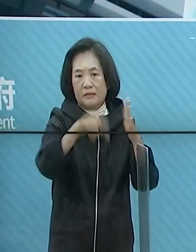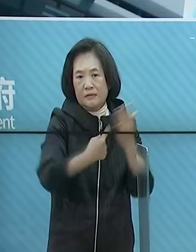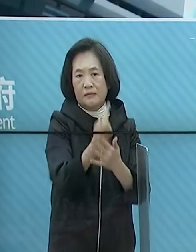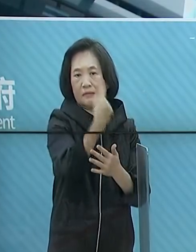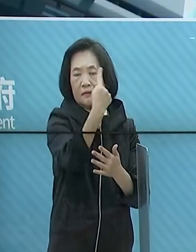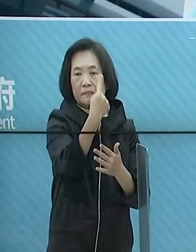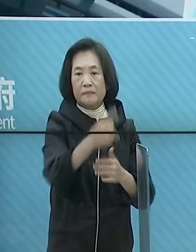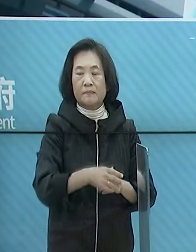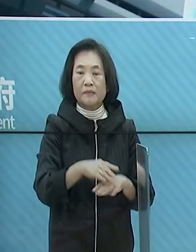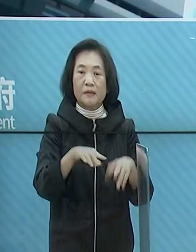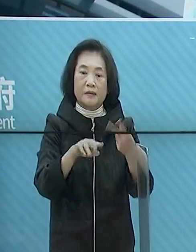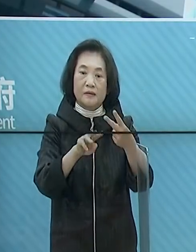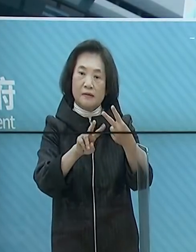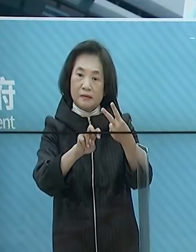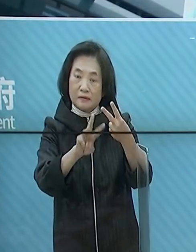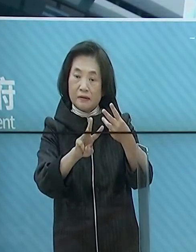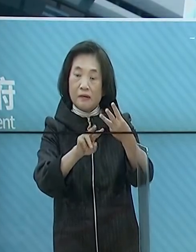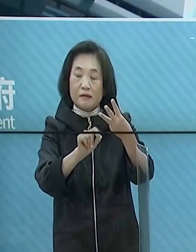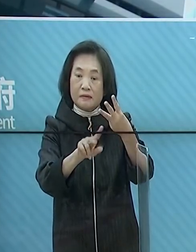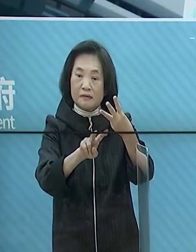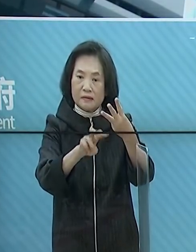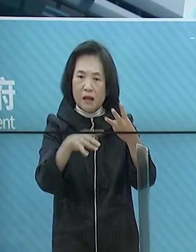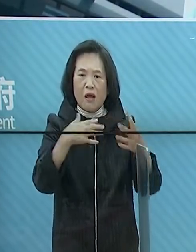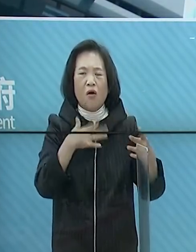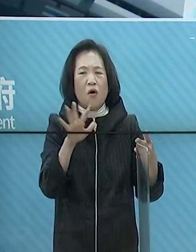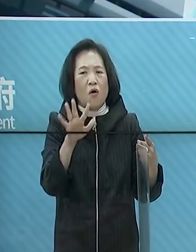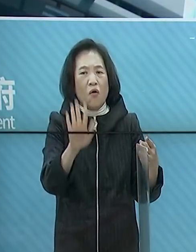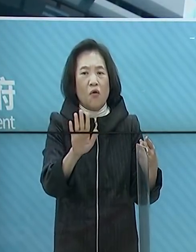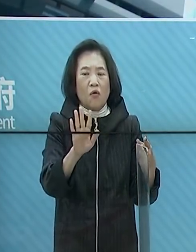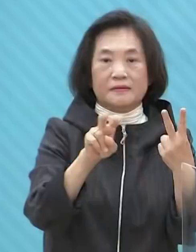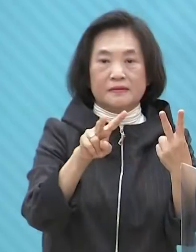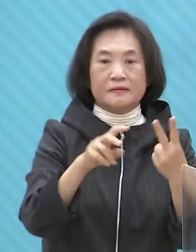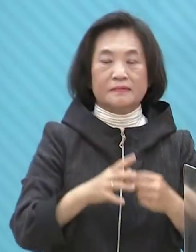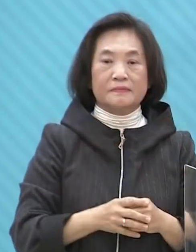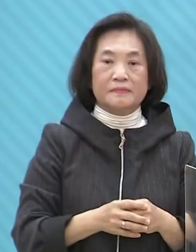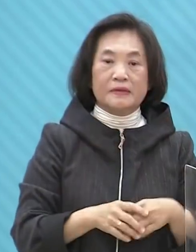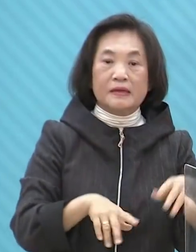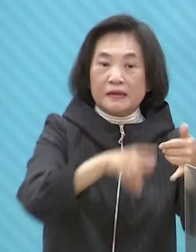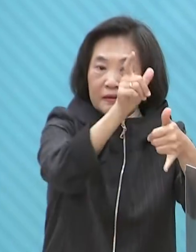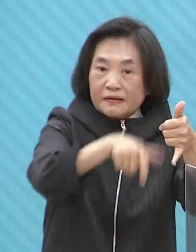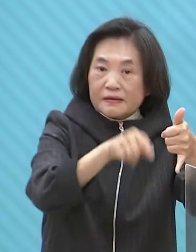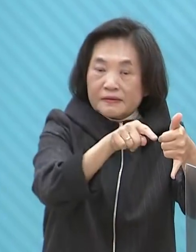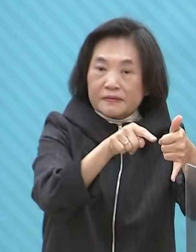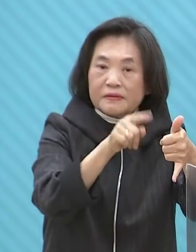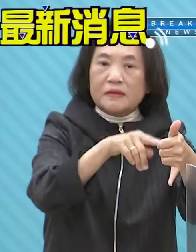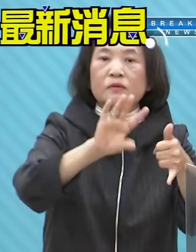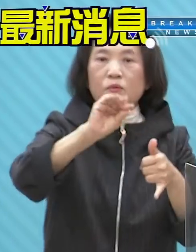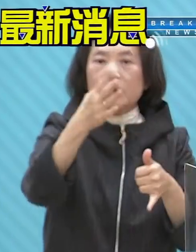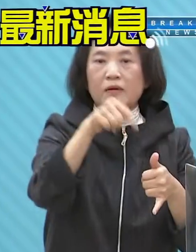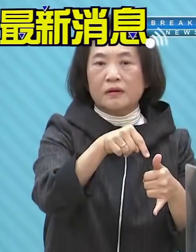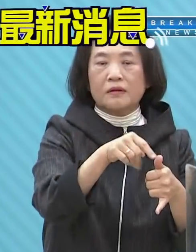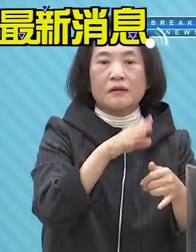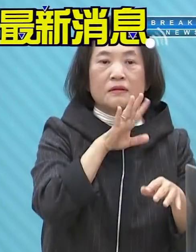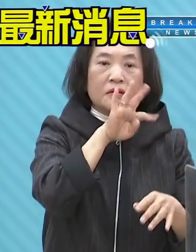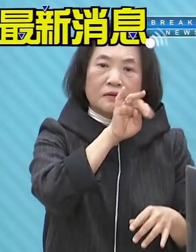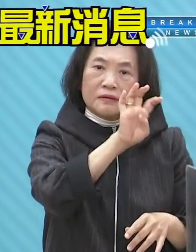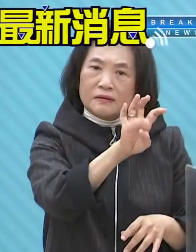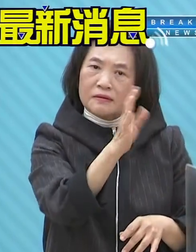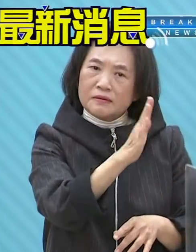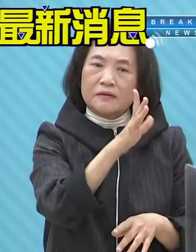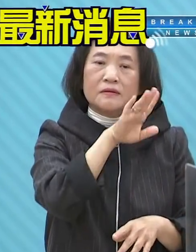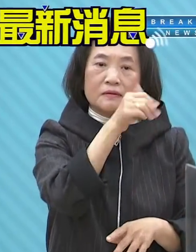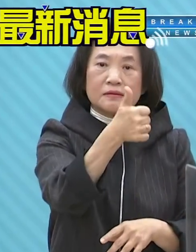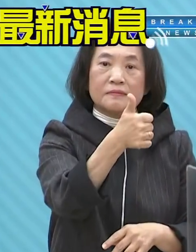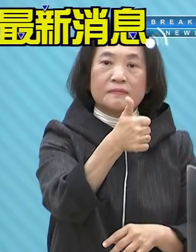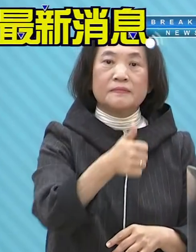还有2个小孩都在台北市工作跟就学。 23022，他是万华区的一名40多岁的男